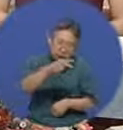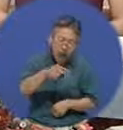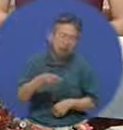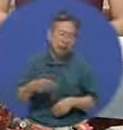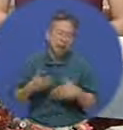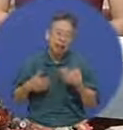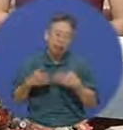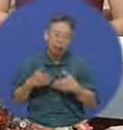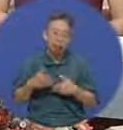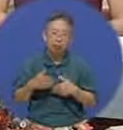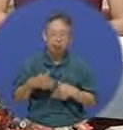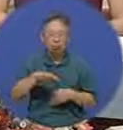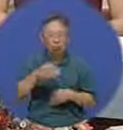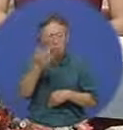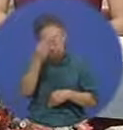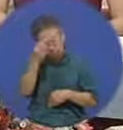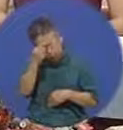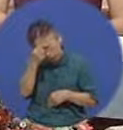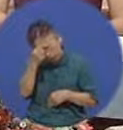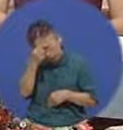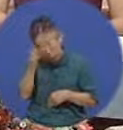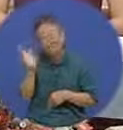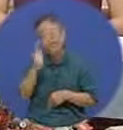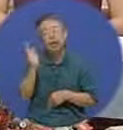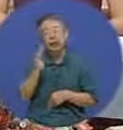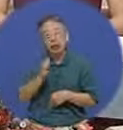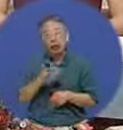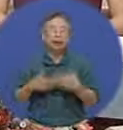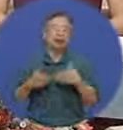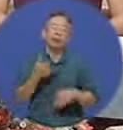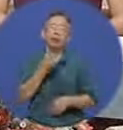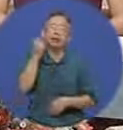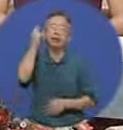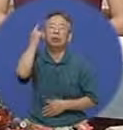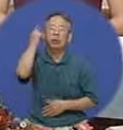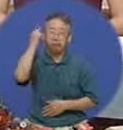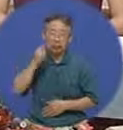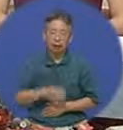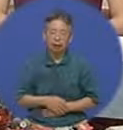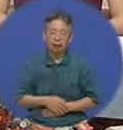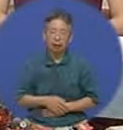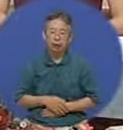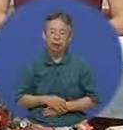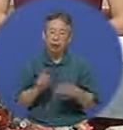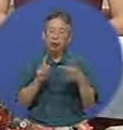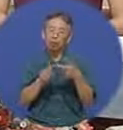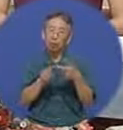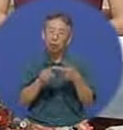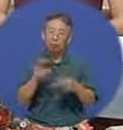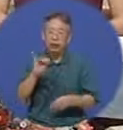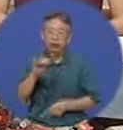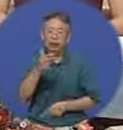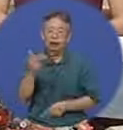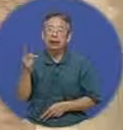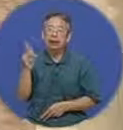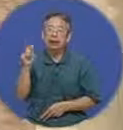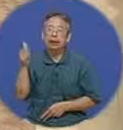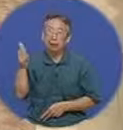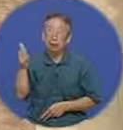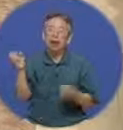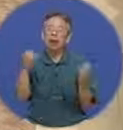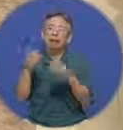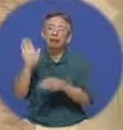惑にならないようにしていただきたいですね。はい、では紀ノ国21後半は知事と語るです。